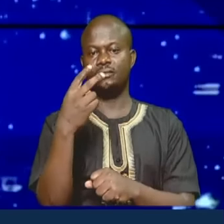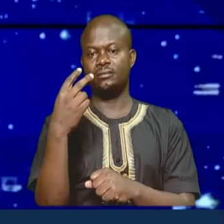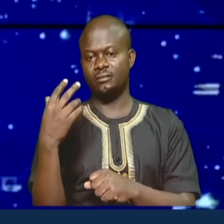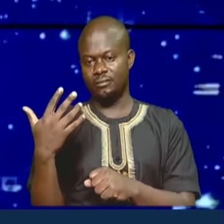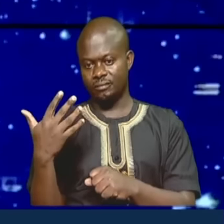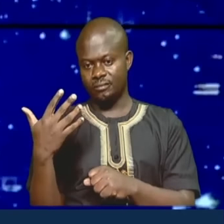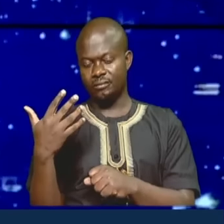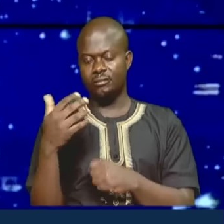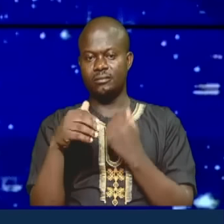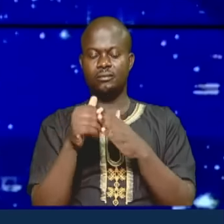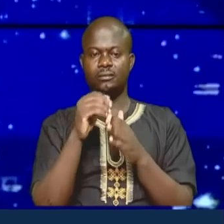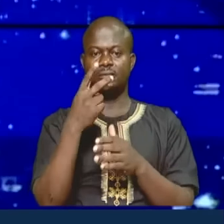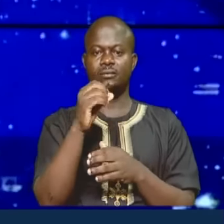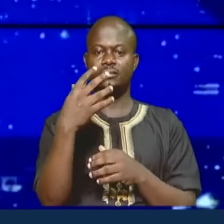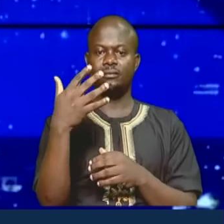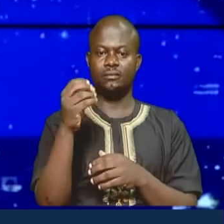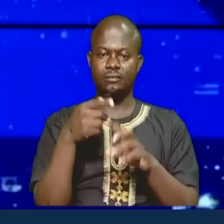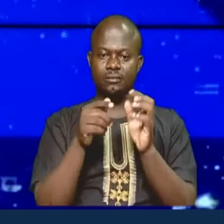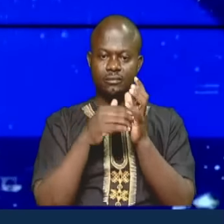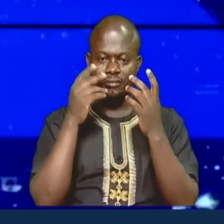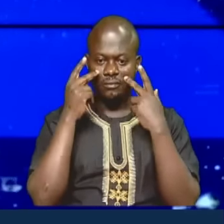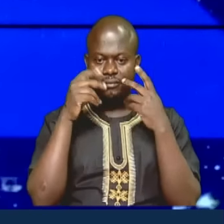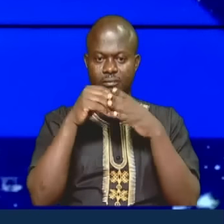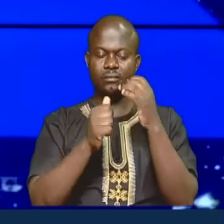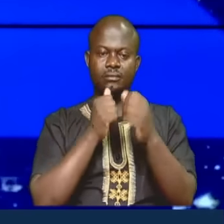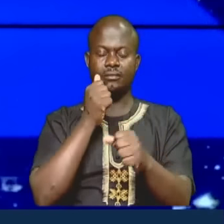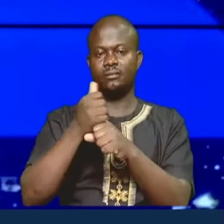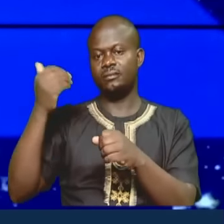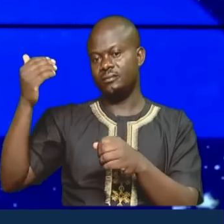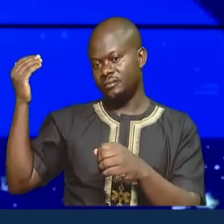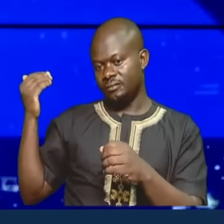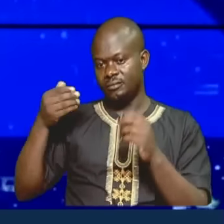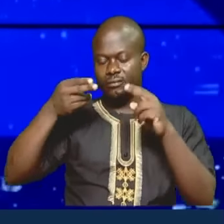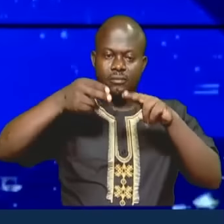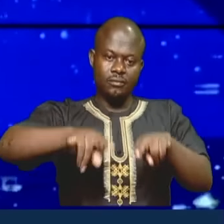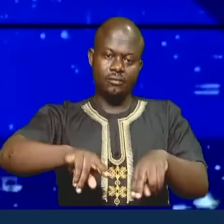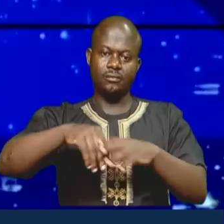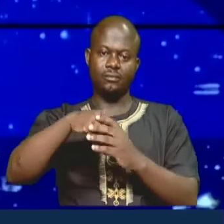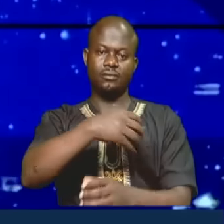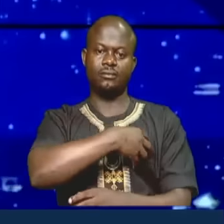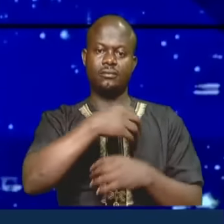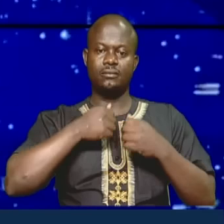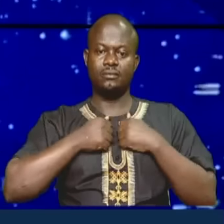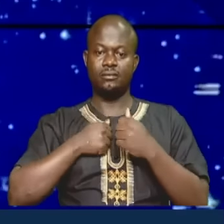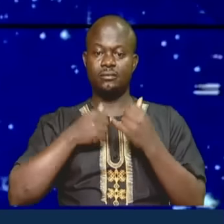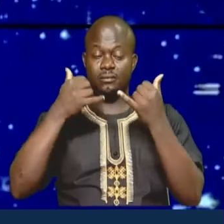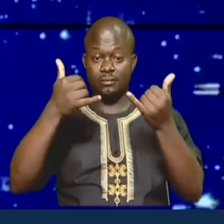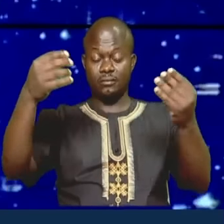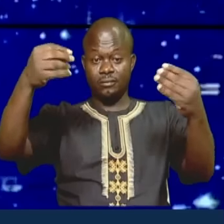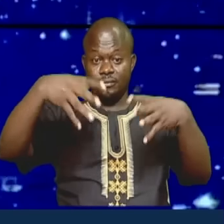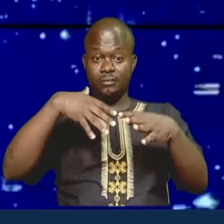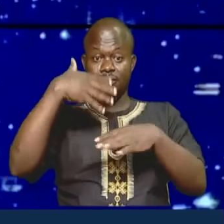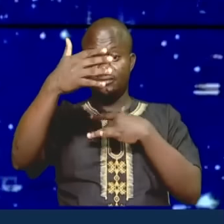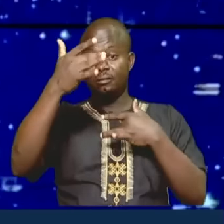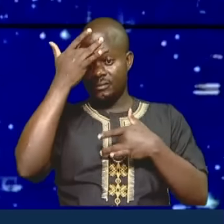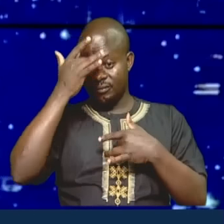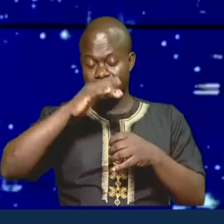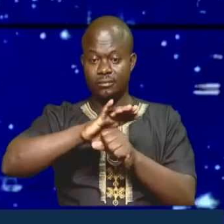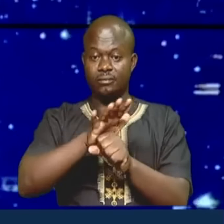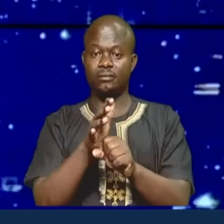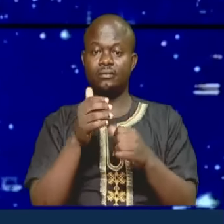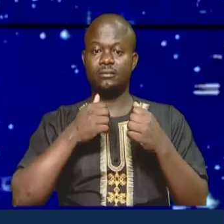n'2050 ndetse kandi ikaba yanarebye no mu myaka yabanje kubaho mu bukungu bw'u Rwanda icyagaragaye cyo nuko nyuma y'icyorezo cya Covid yabwo ubukungu